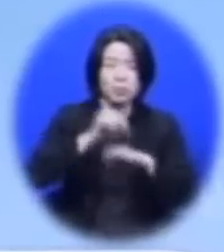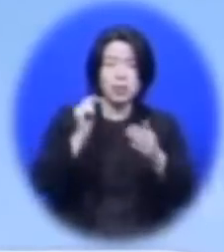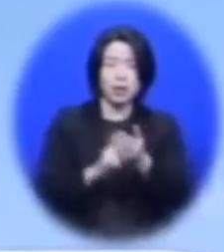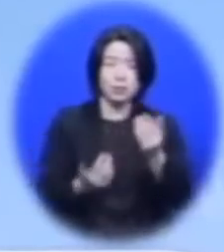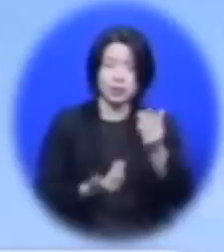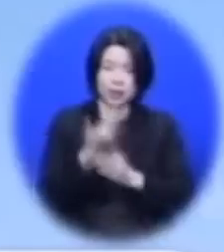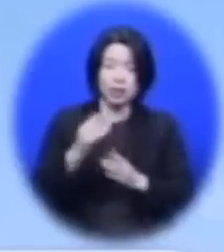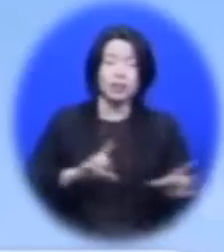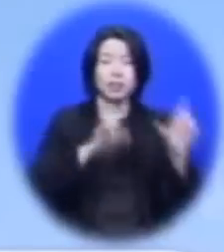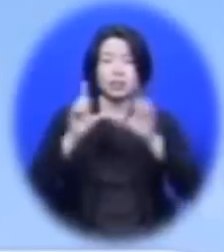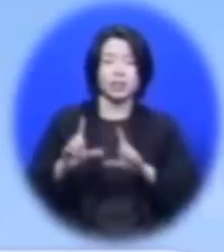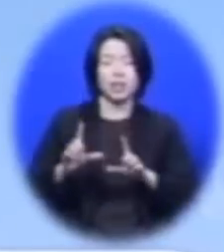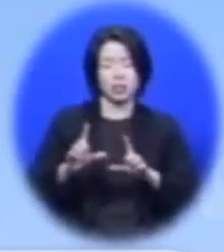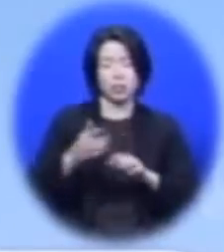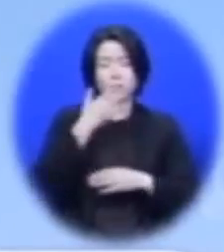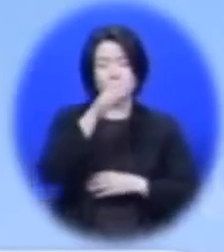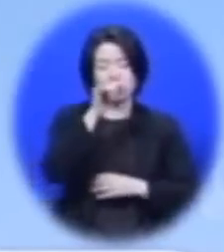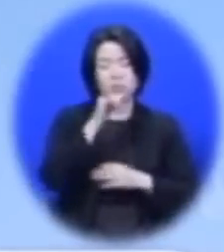거 아니겠어요?